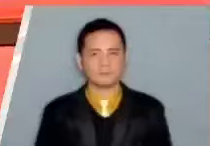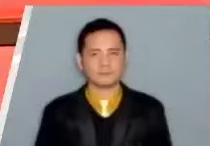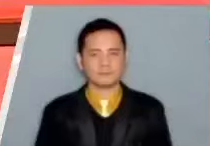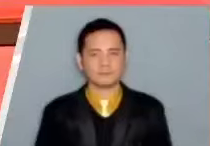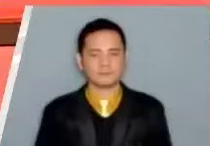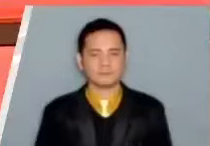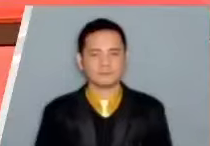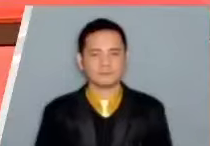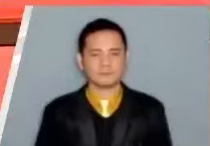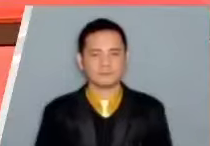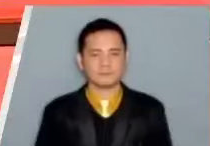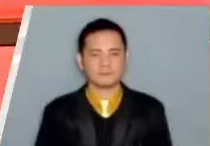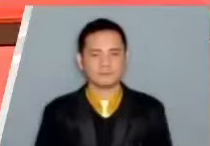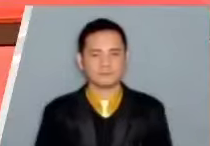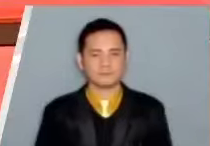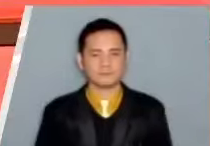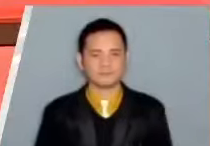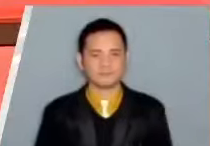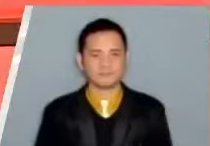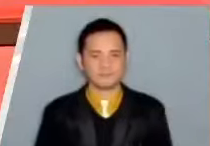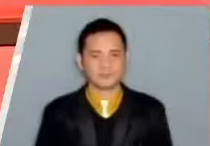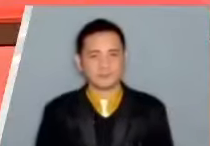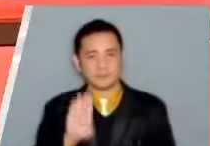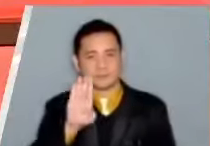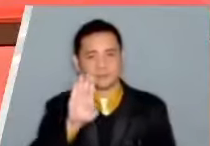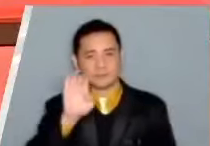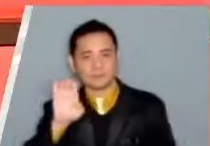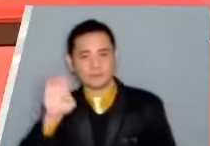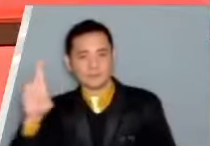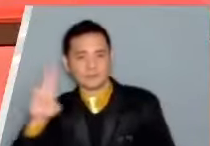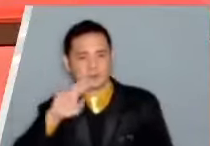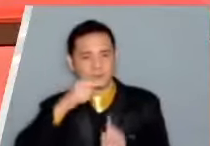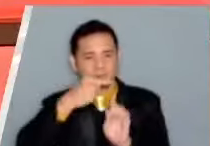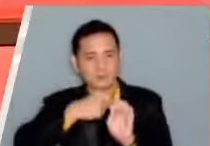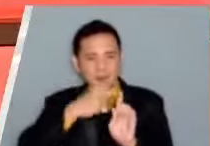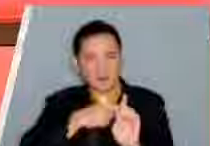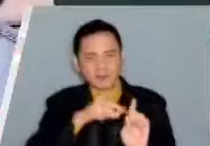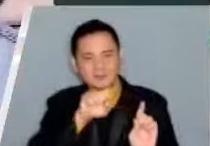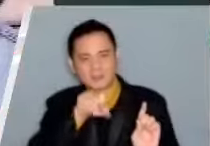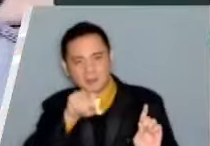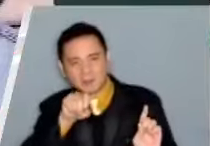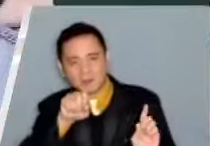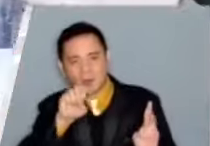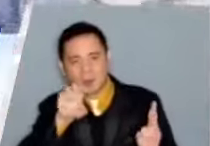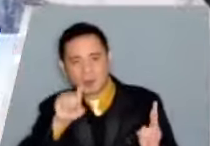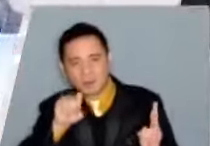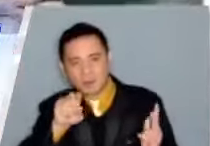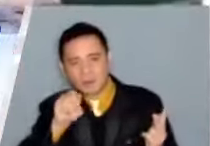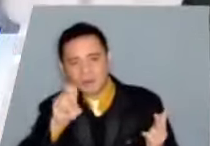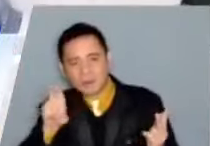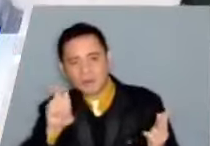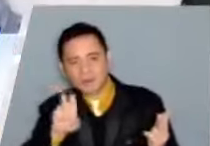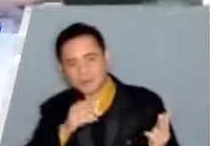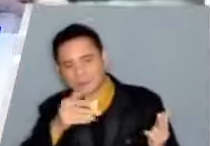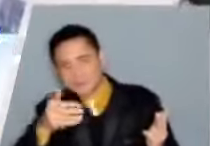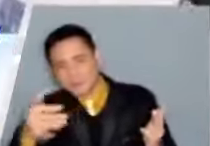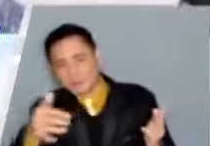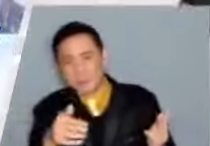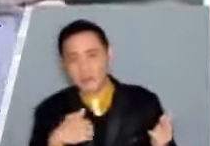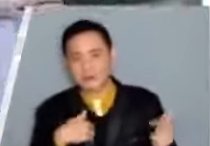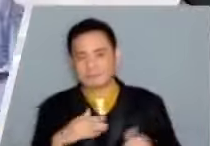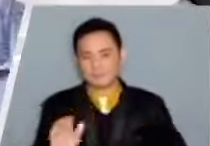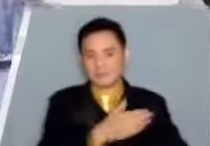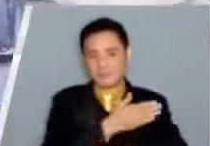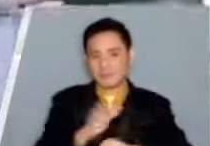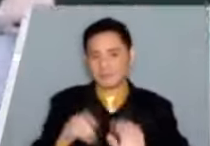Sa papalapit na Burmans, may bagong Gen Z barkada tayong makasama. Sining at musika na yatin ang pinakabagong